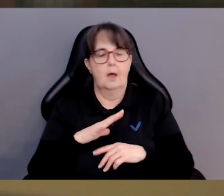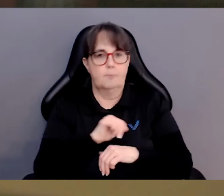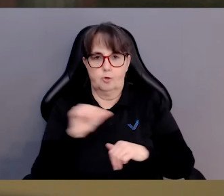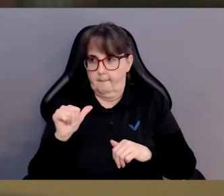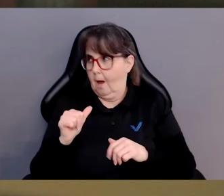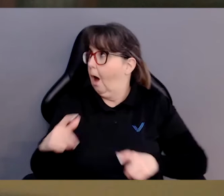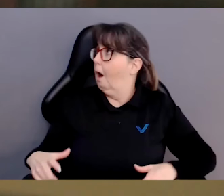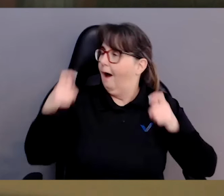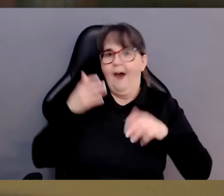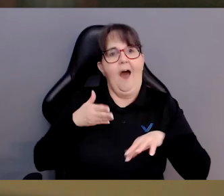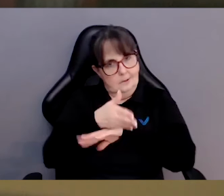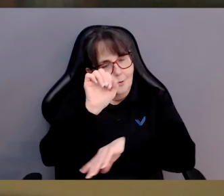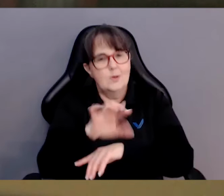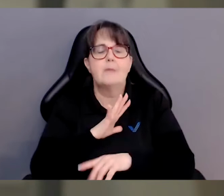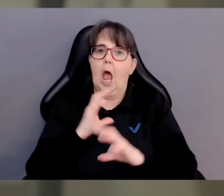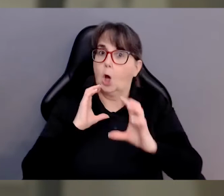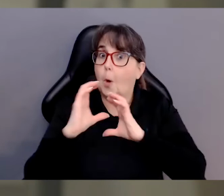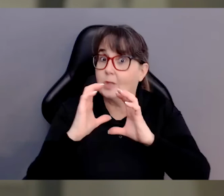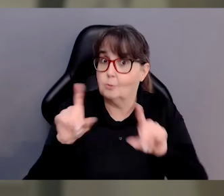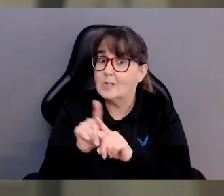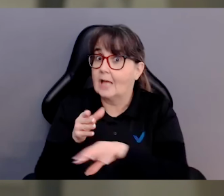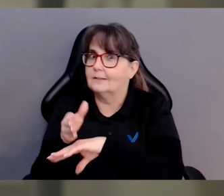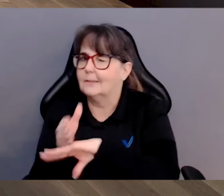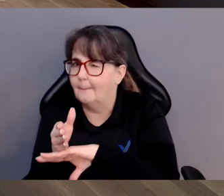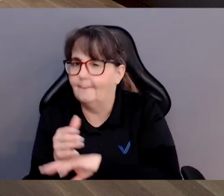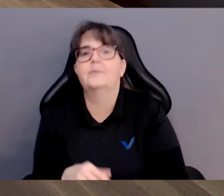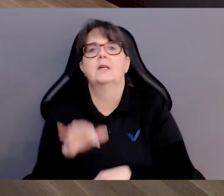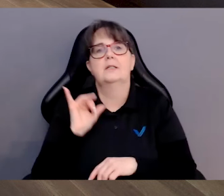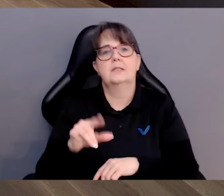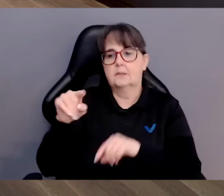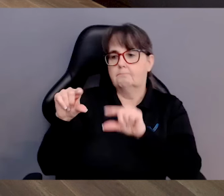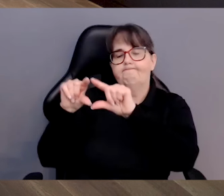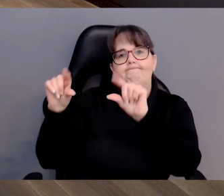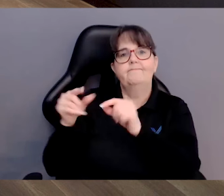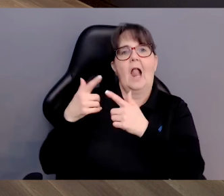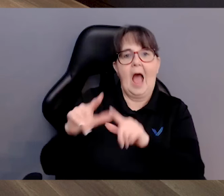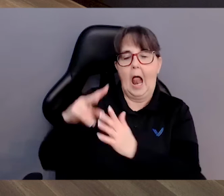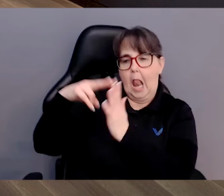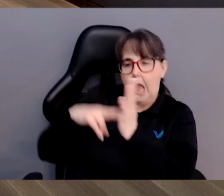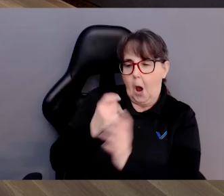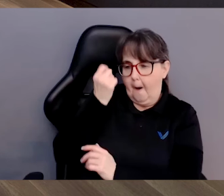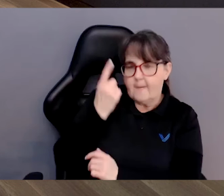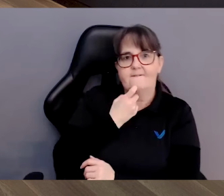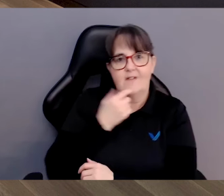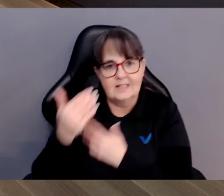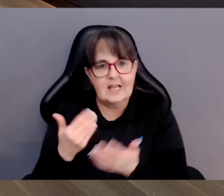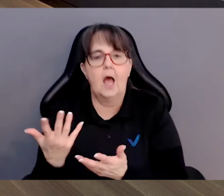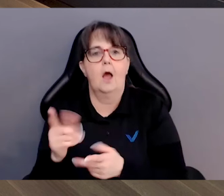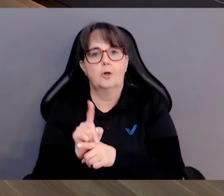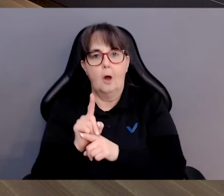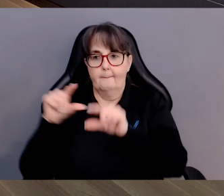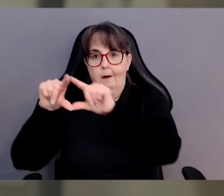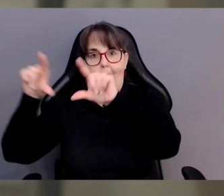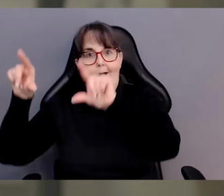bâti, c'est-à-dire au bâtisse, mais aussi à la communication. Alors, on se dit, si on rend le langage disons, plus facile à lire et à comprendre ce qui est communiqué